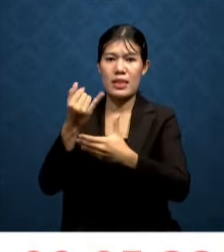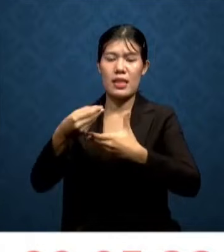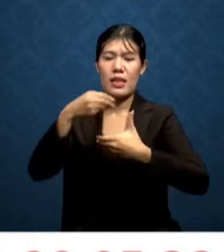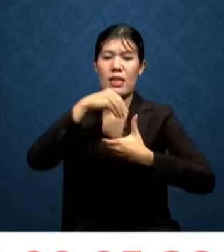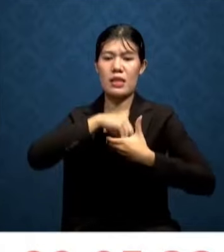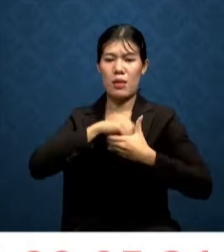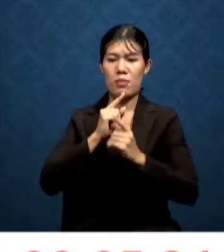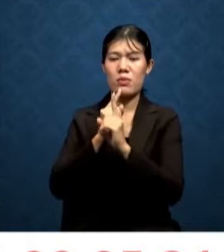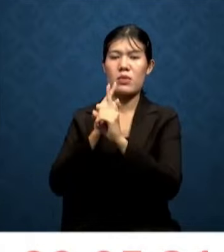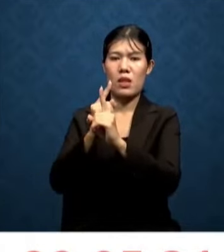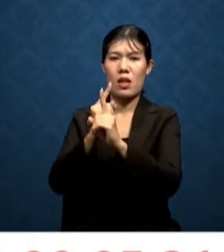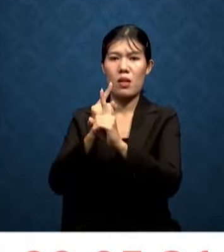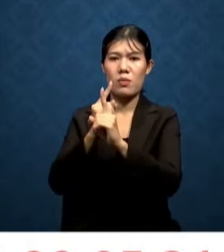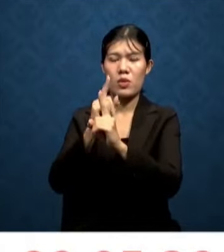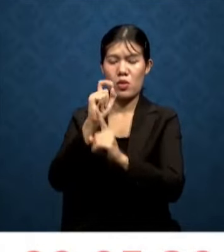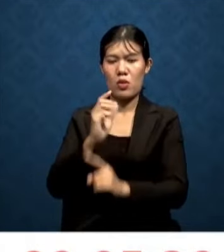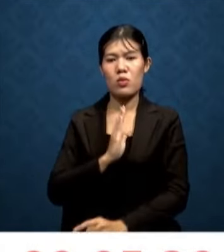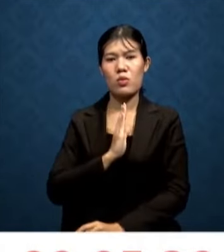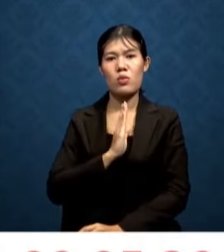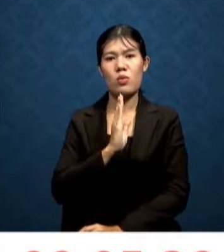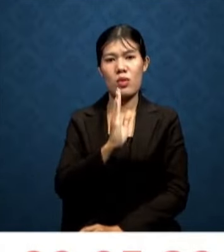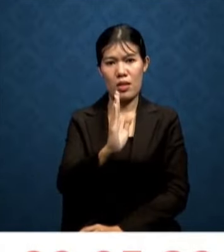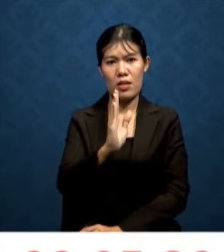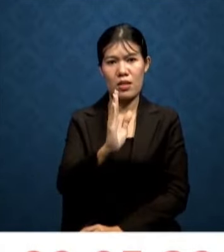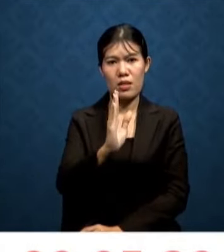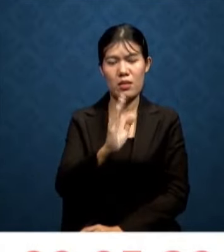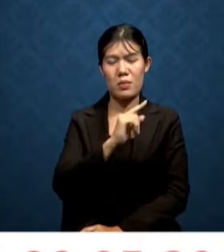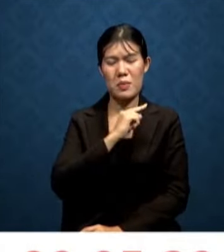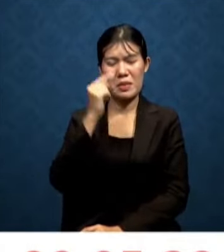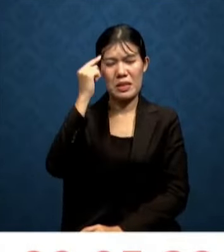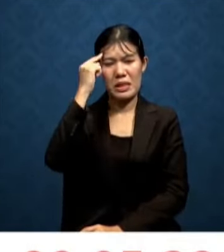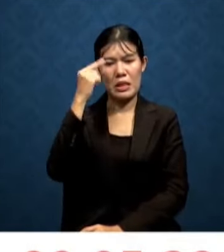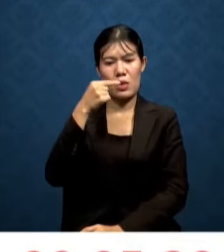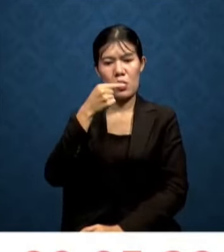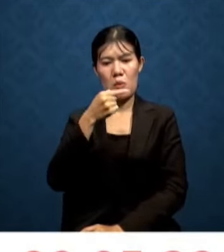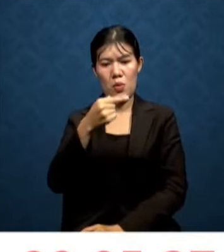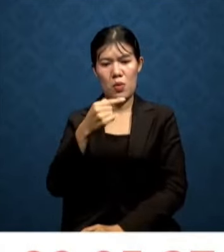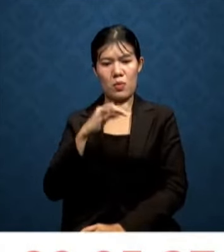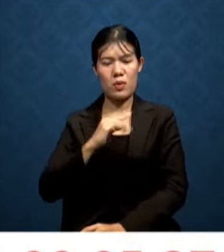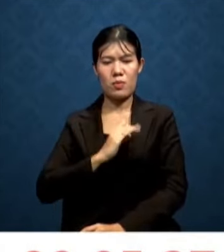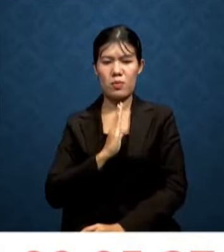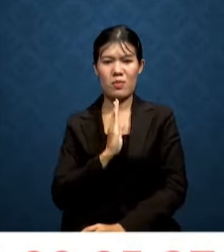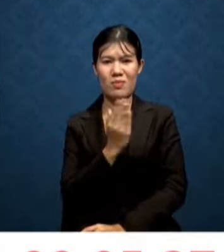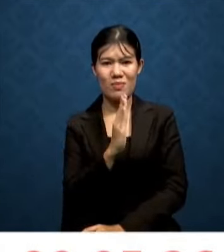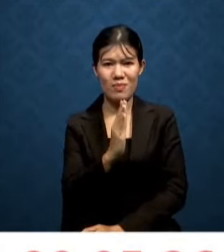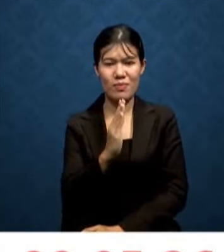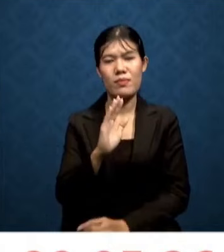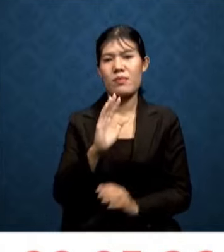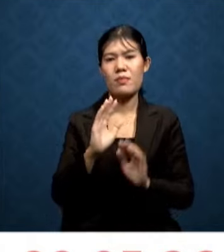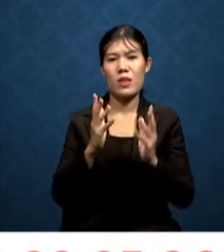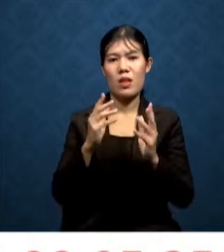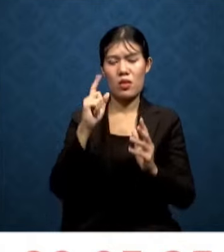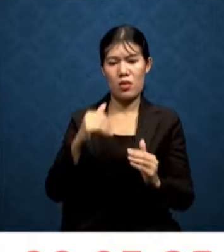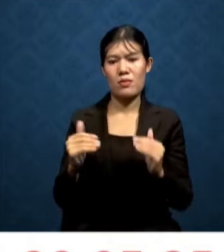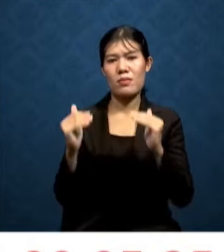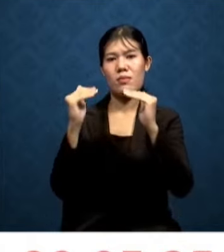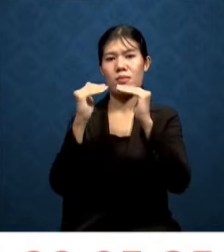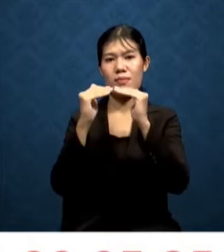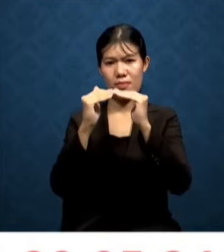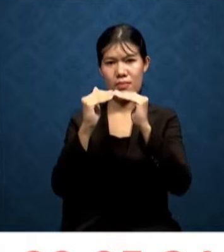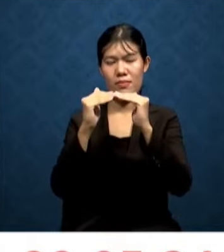ต้องวางตนอย่างเป็นกลางปราศจากอคติและเป็นตัวแทนของความยุติธรรมในการแสดงออกทุกกร